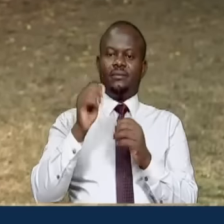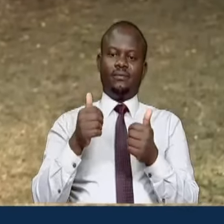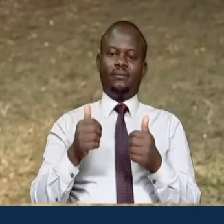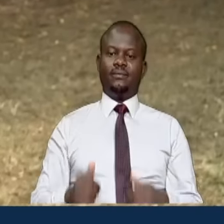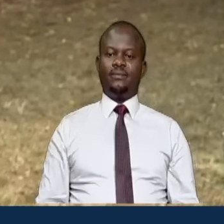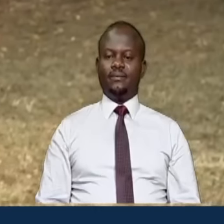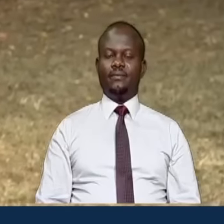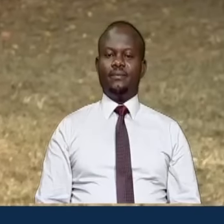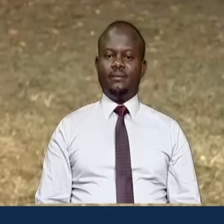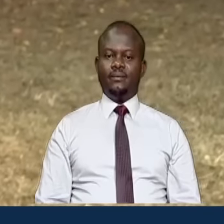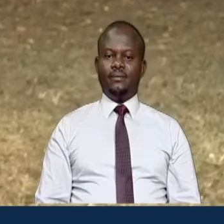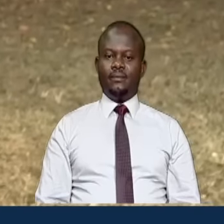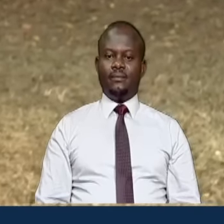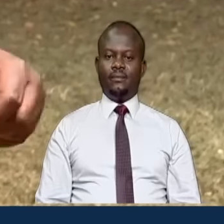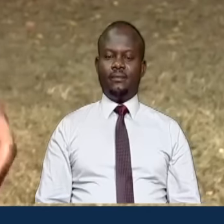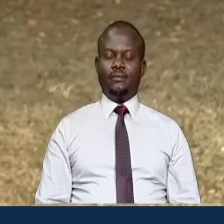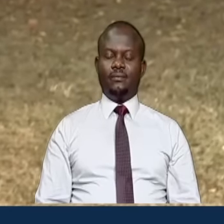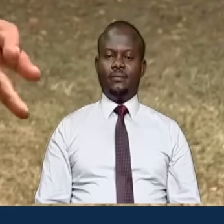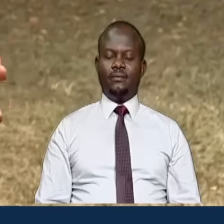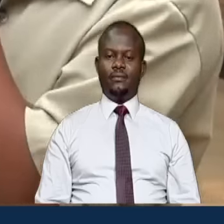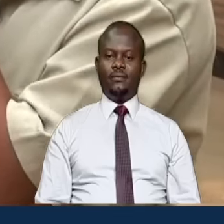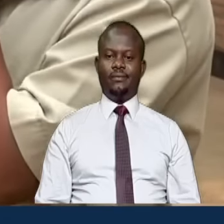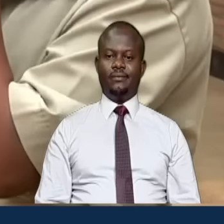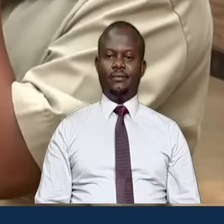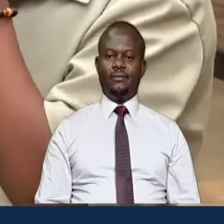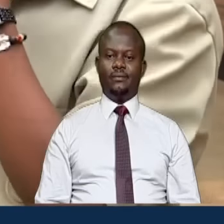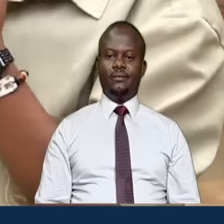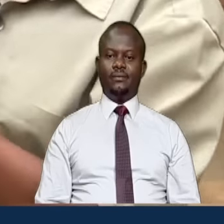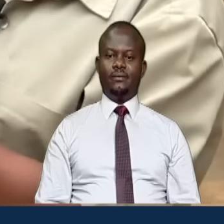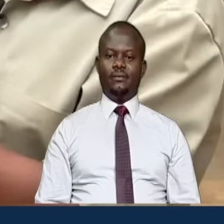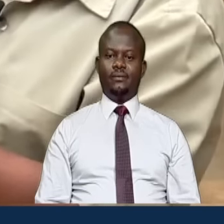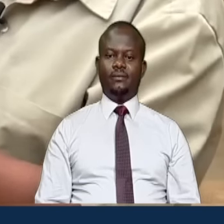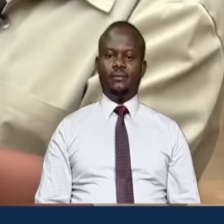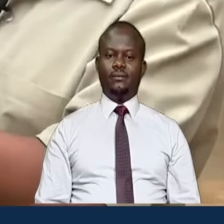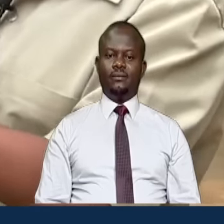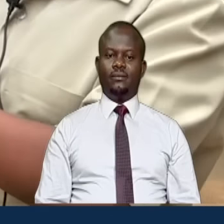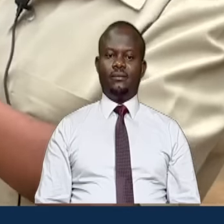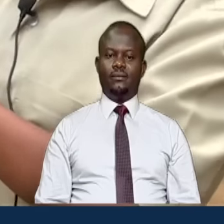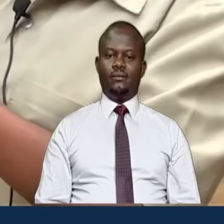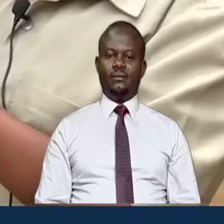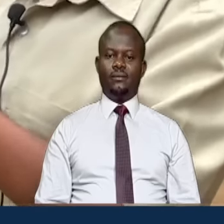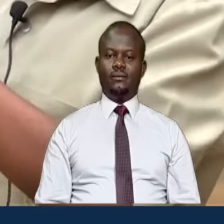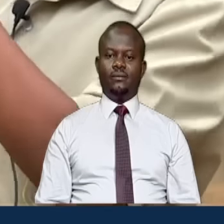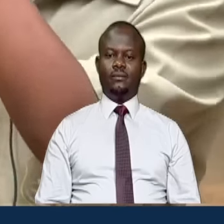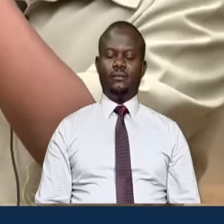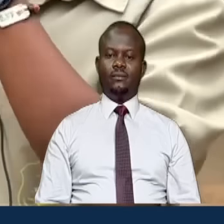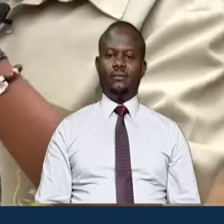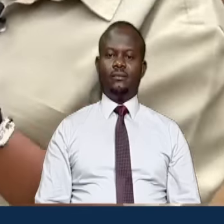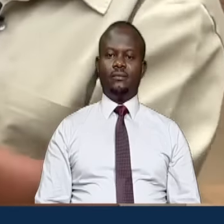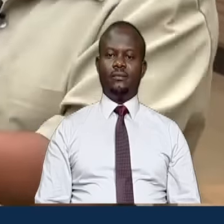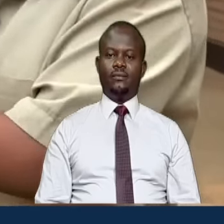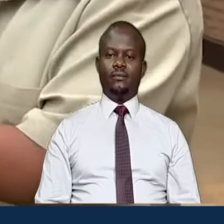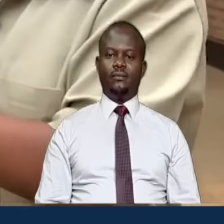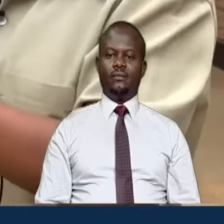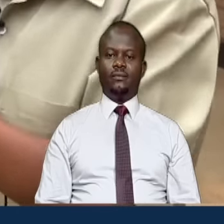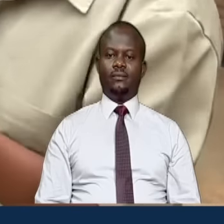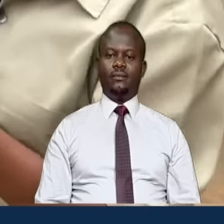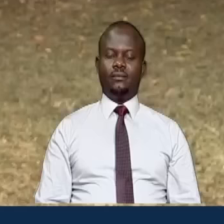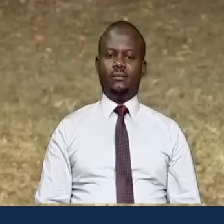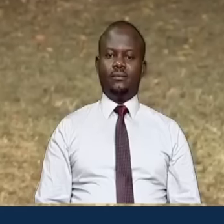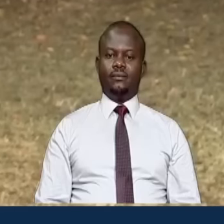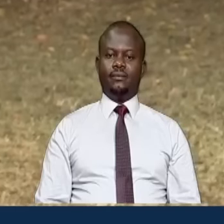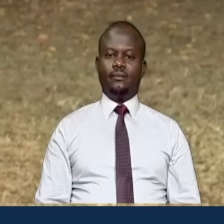umwarimu aje kubitwigisha akabasobanurira akabasemurira, tugenda tumenyerana, ubundi